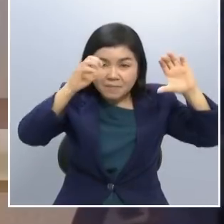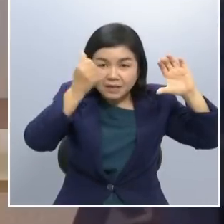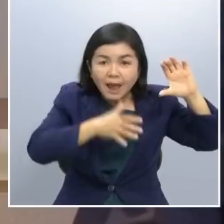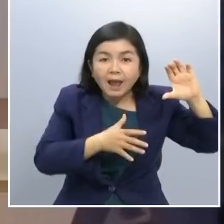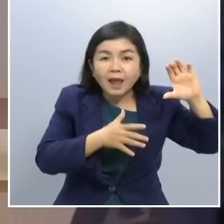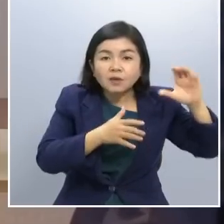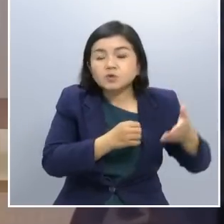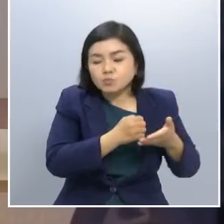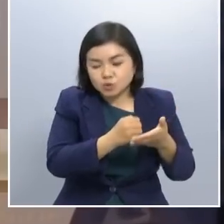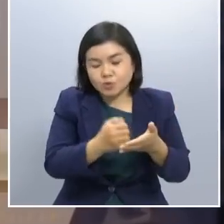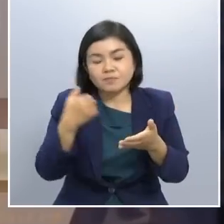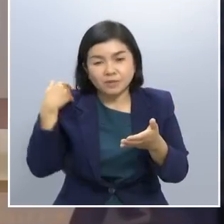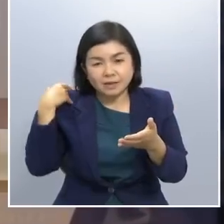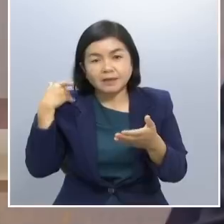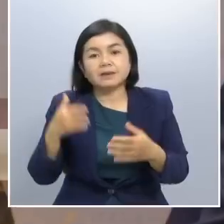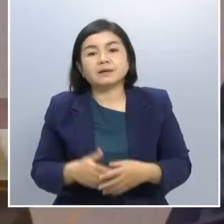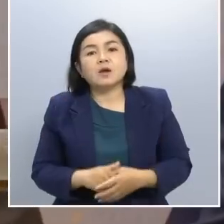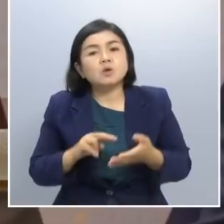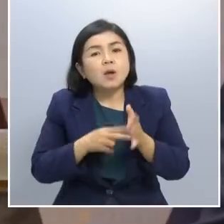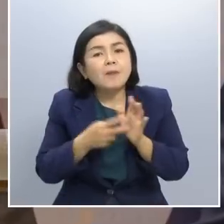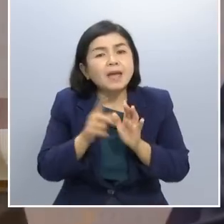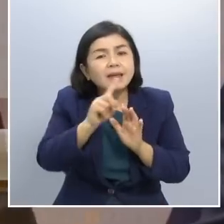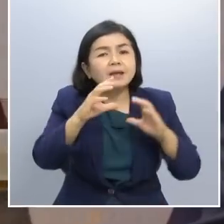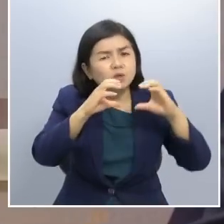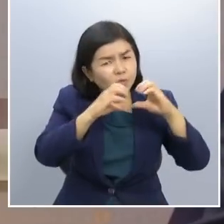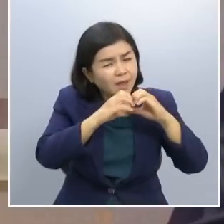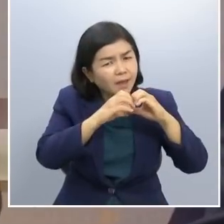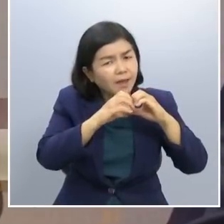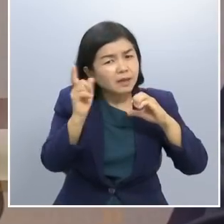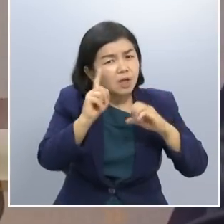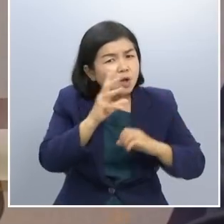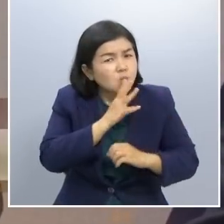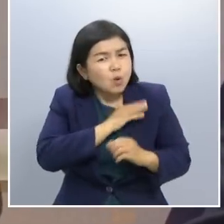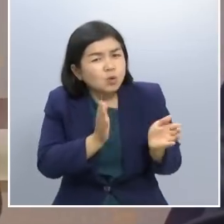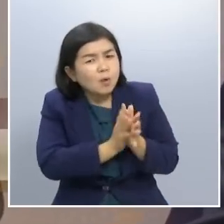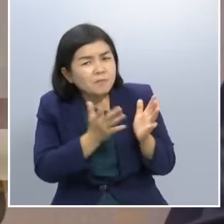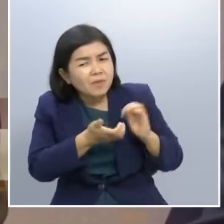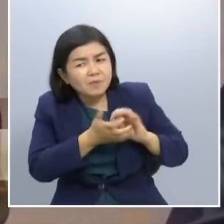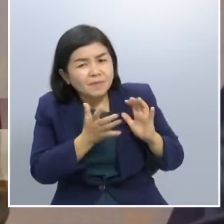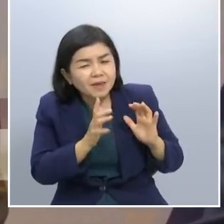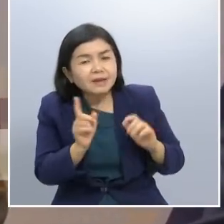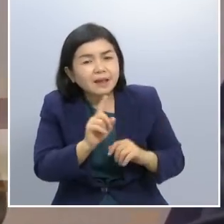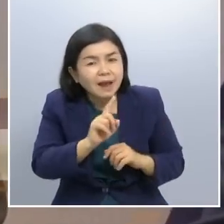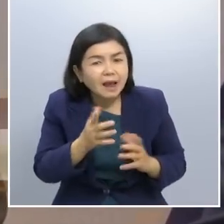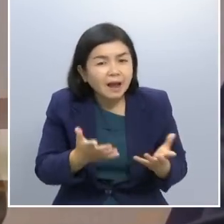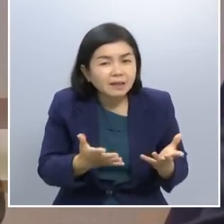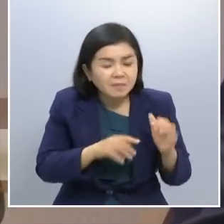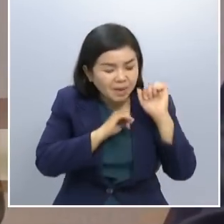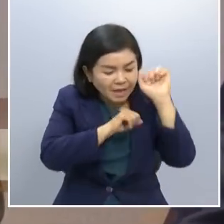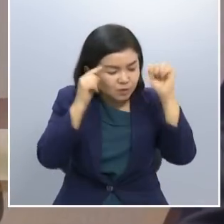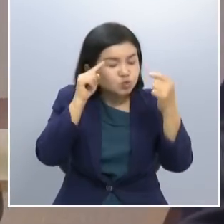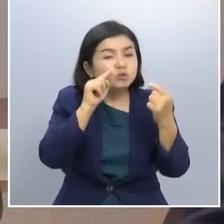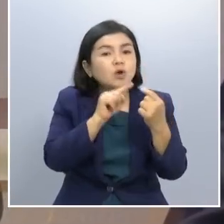ท่านผู้ชมนั่นแปลว่าภูมิใจไทยเอ๊ะหรือกลัวเขาไม่เอาคือประกาศจุดยืน